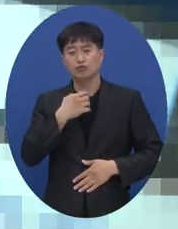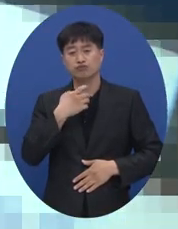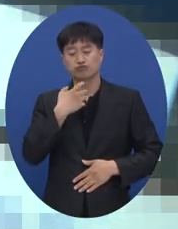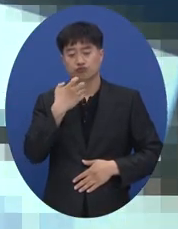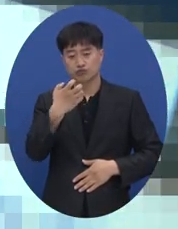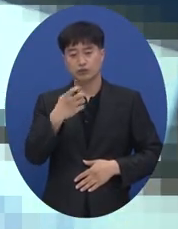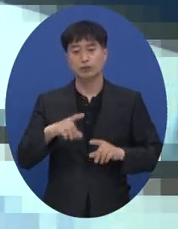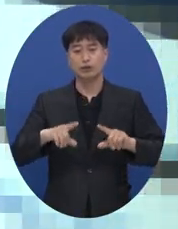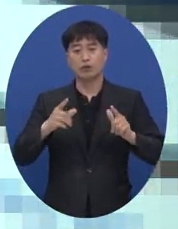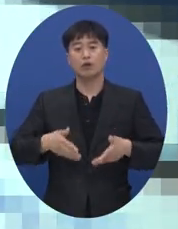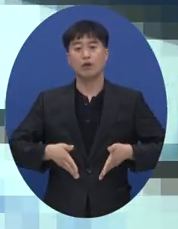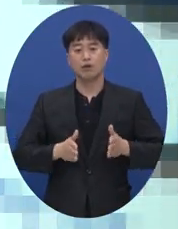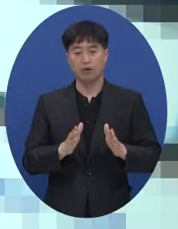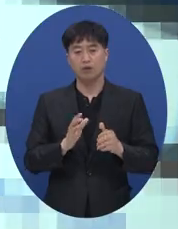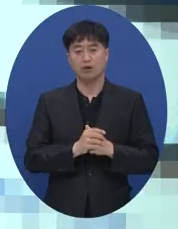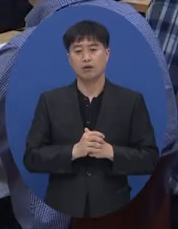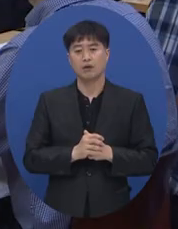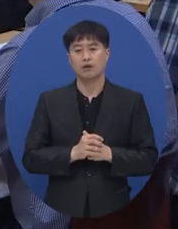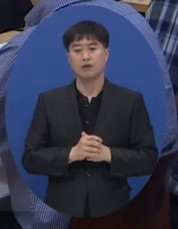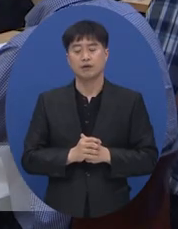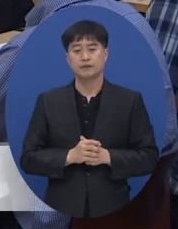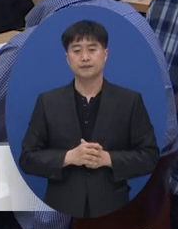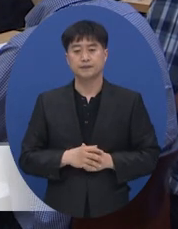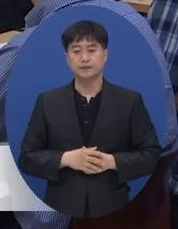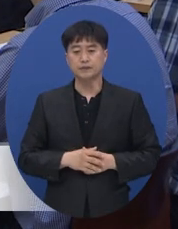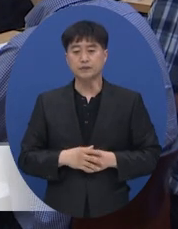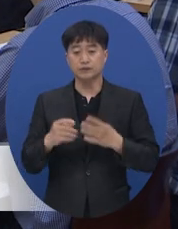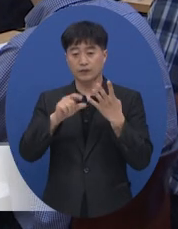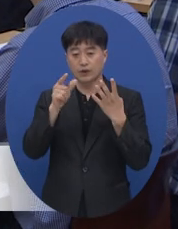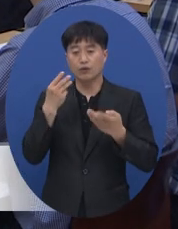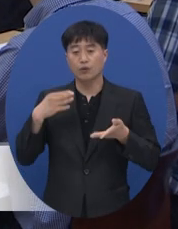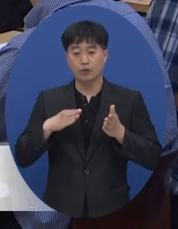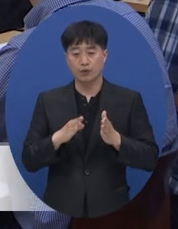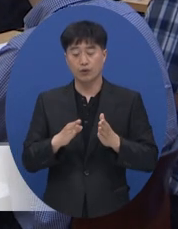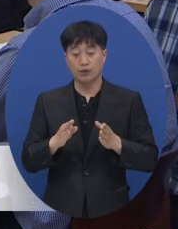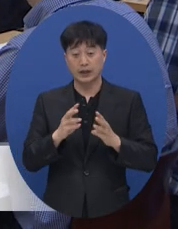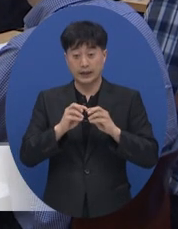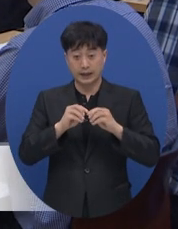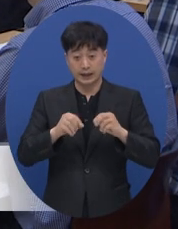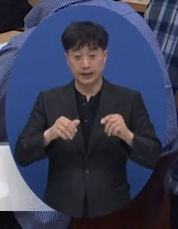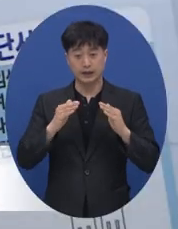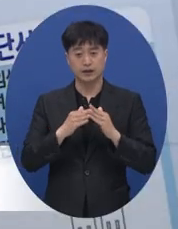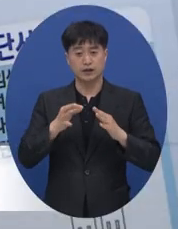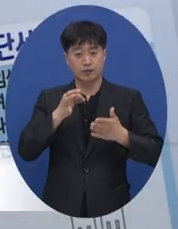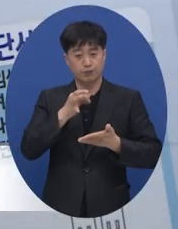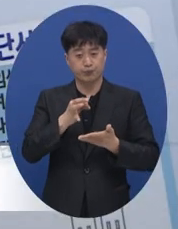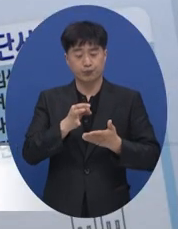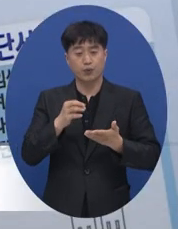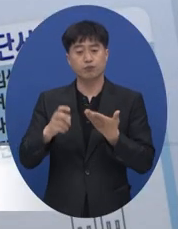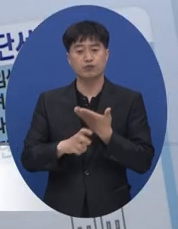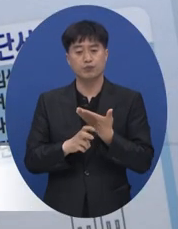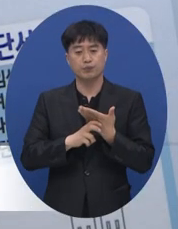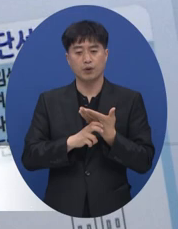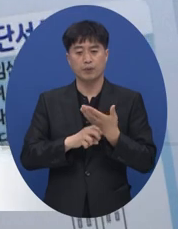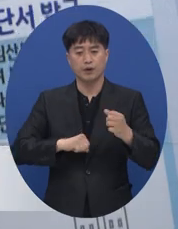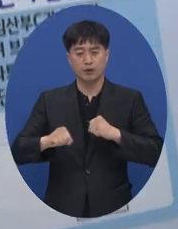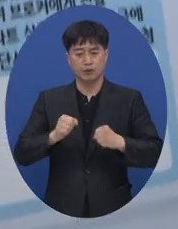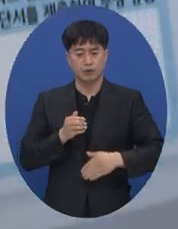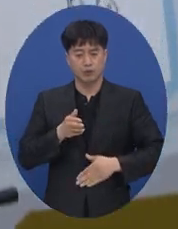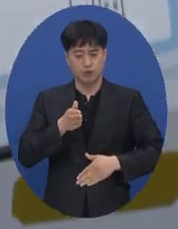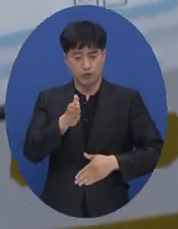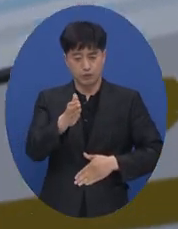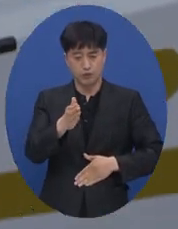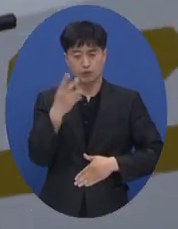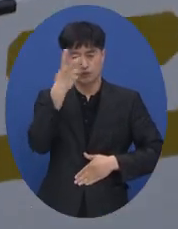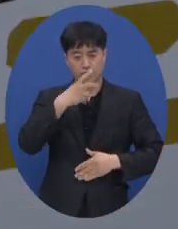카페를 통해 은밀히 이루어졌습니다 지난 4월경 의도는 부동산 불법행위 전담 수사팀을 꾸려 씁니다